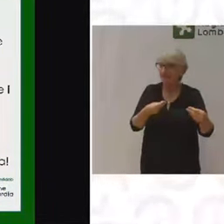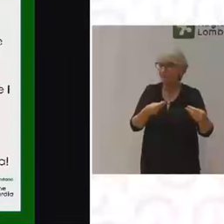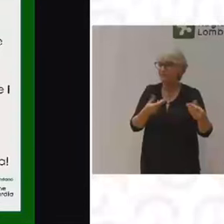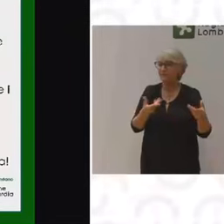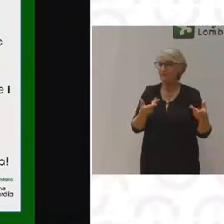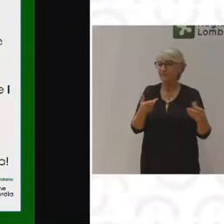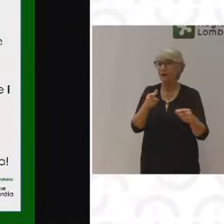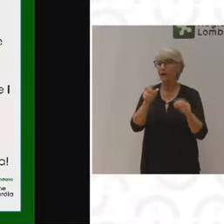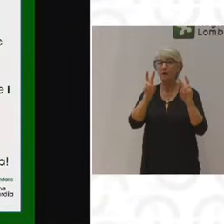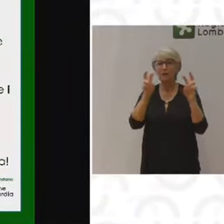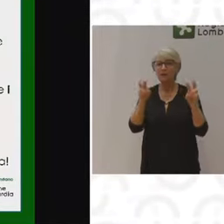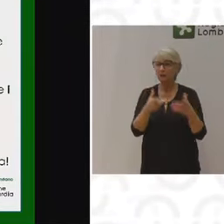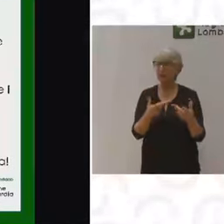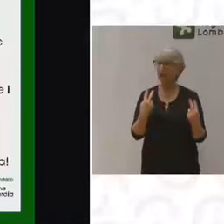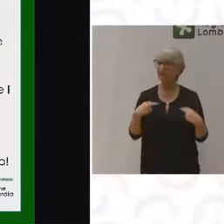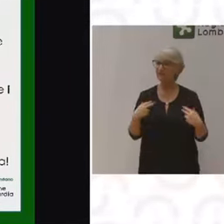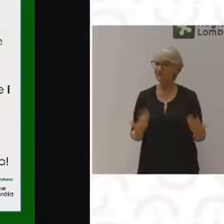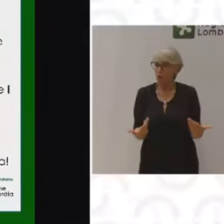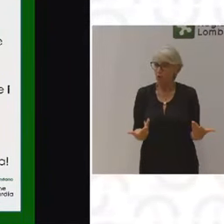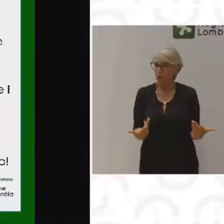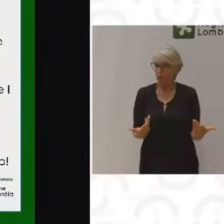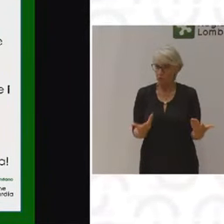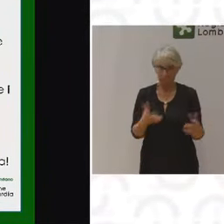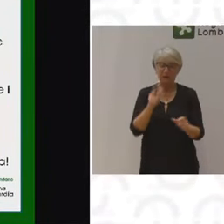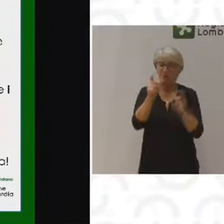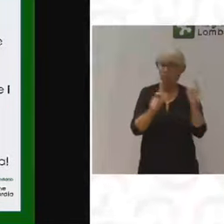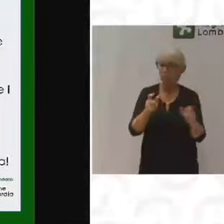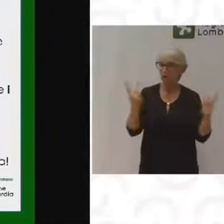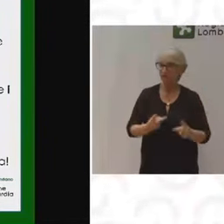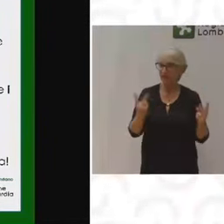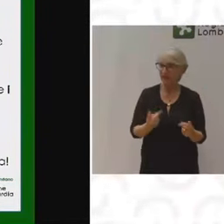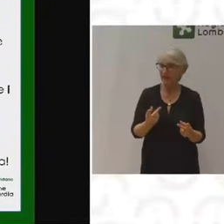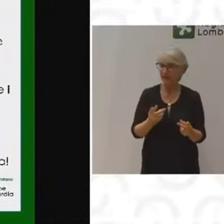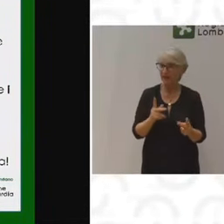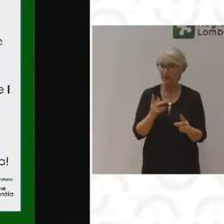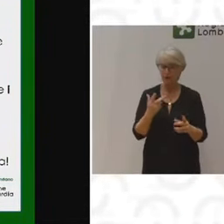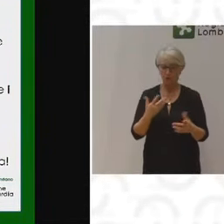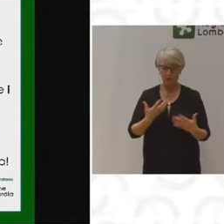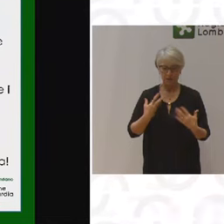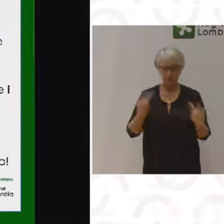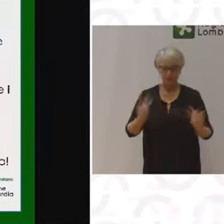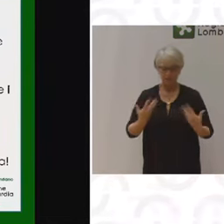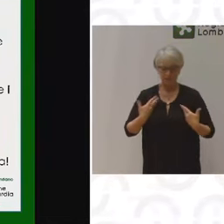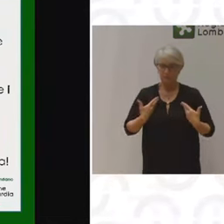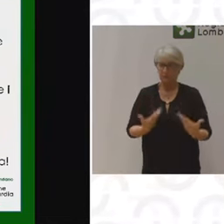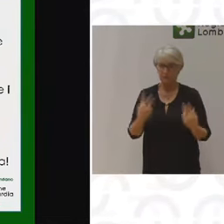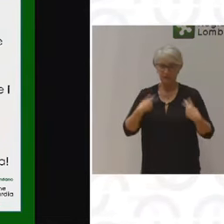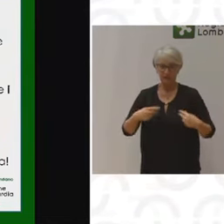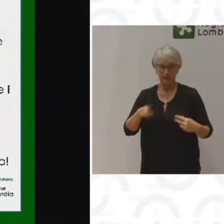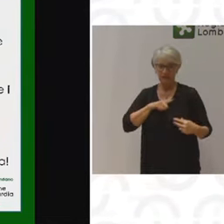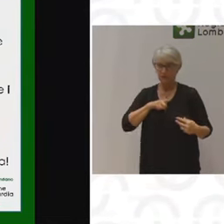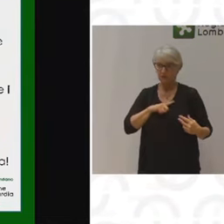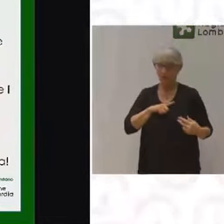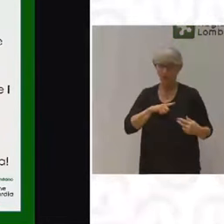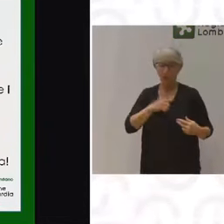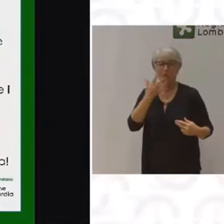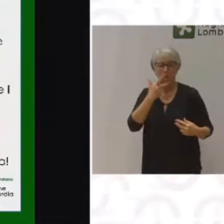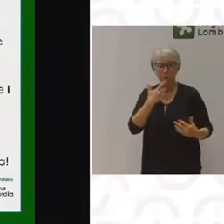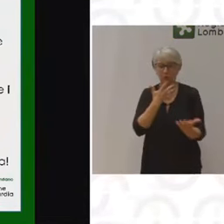È un materiale vivo, come avete visto, perché è fatto da persone vere, che ci hanno messo del loro nella loro vita e nella voglia di